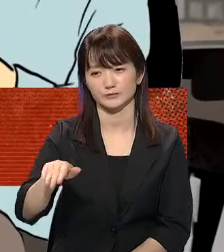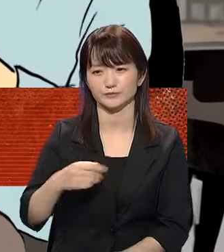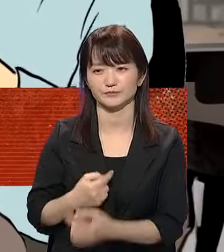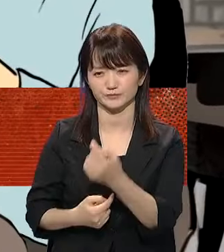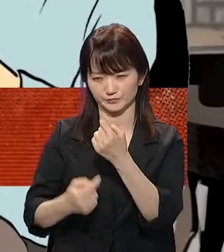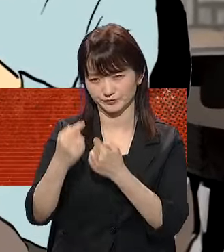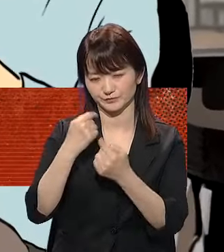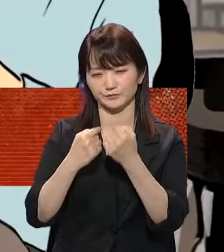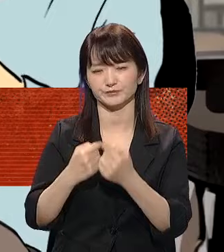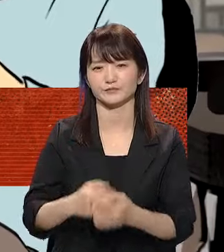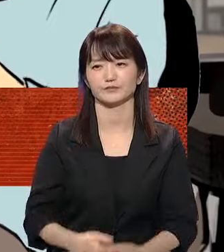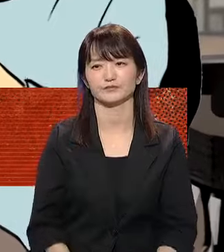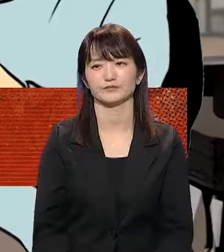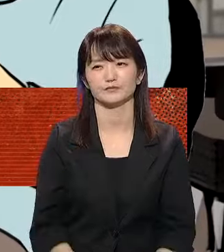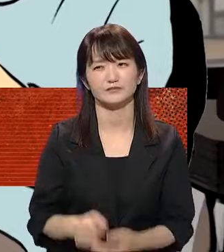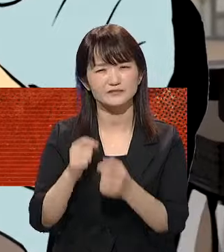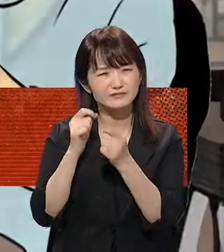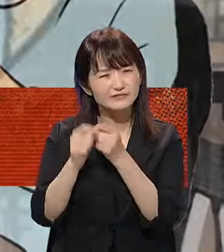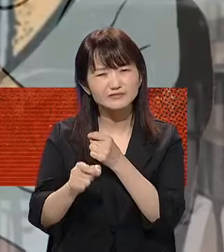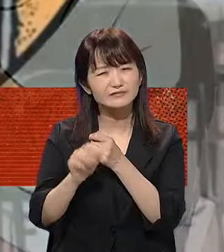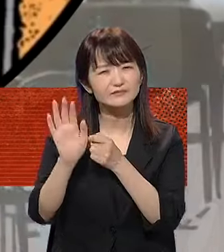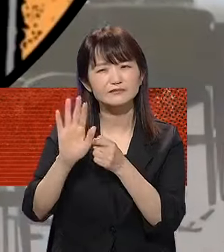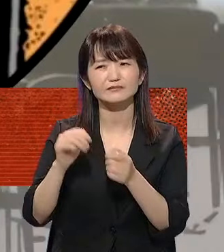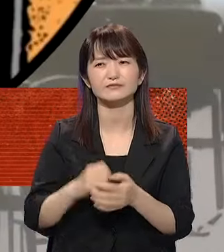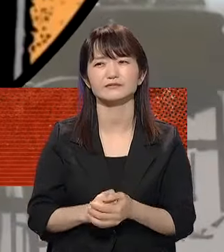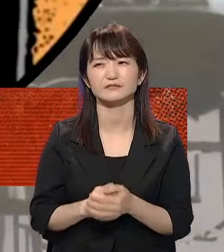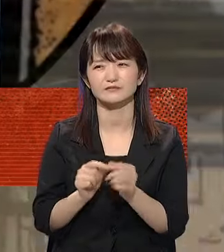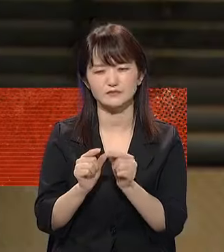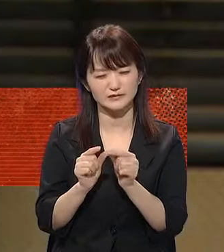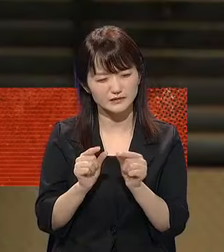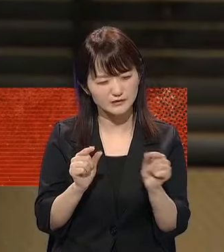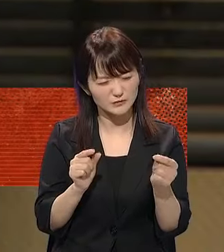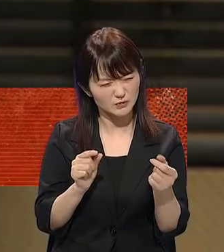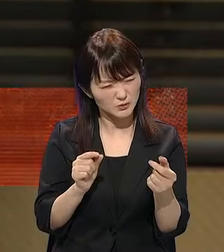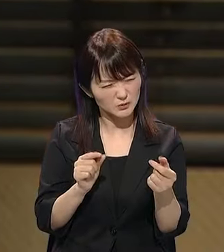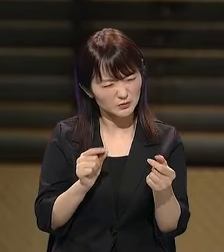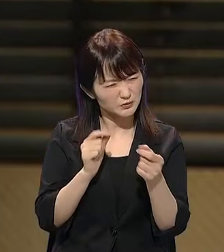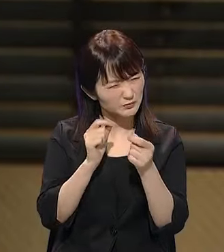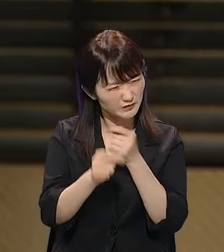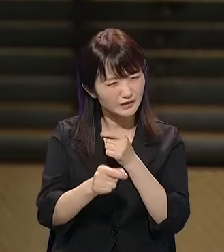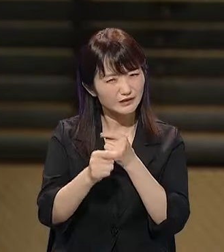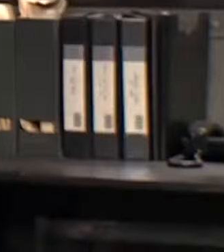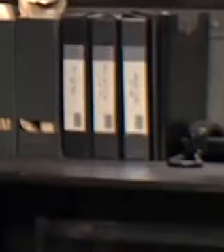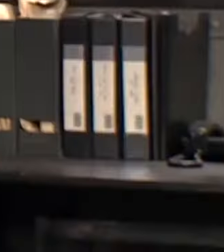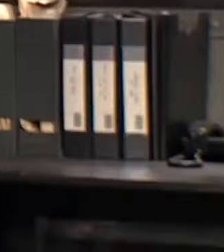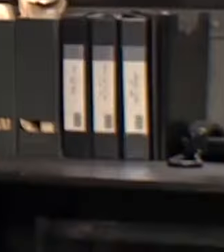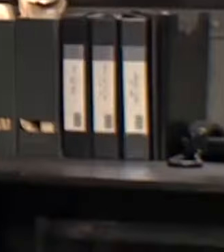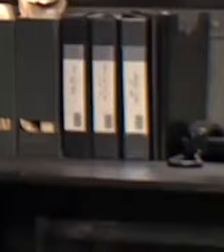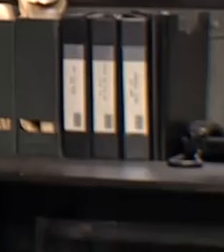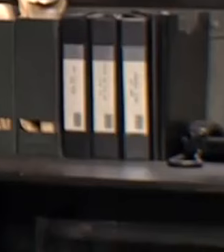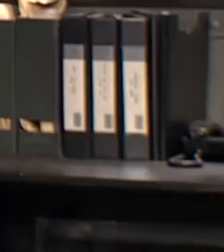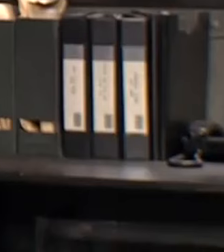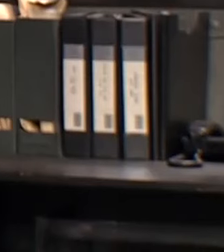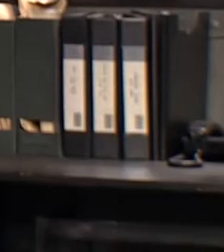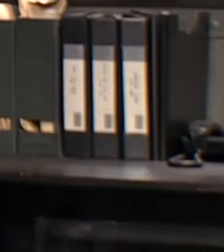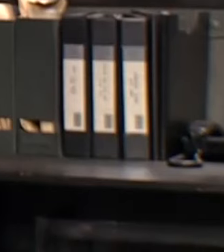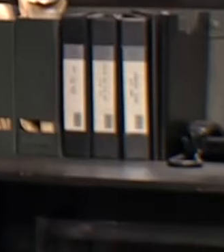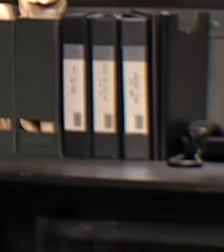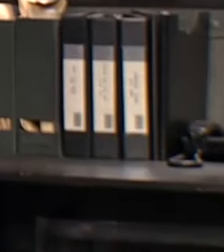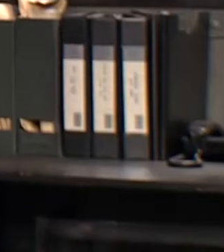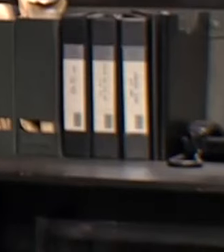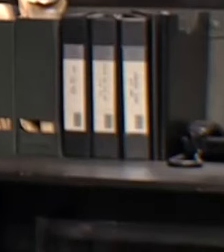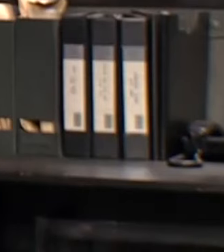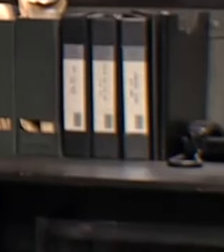제보를 주셨다고 사기는 아니고 약간 사기 이런 느낌입니다. 알겠습니다. 재미는